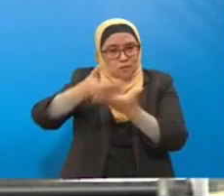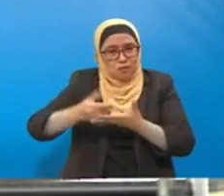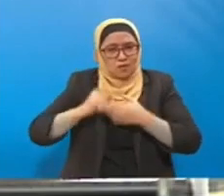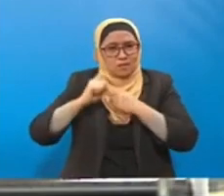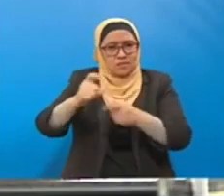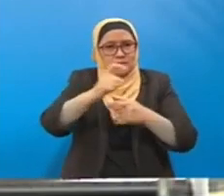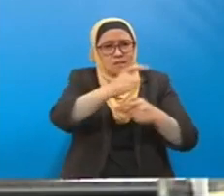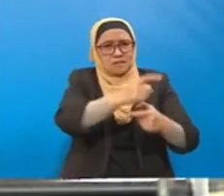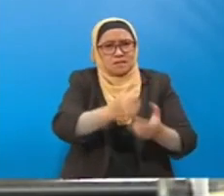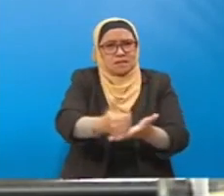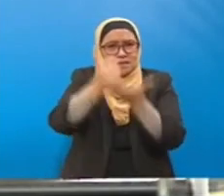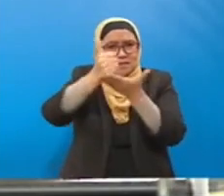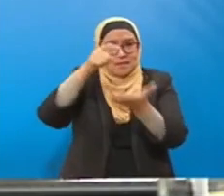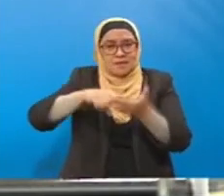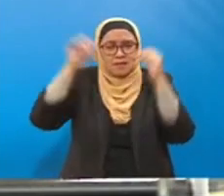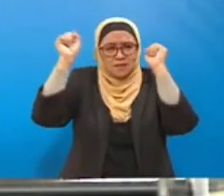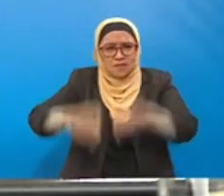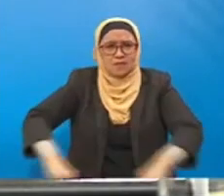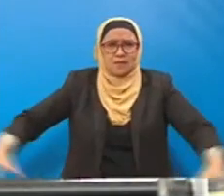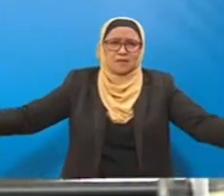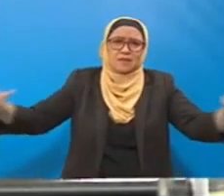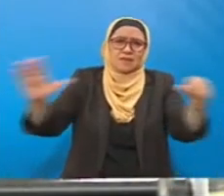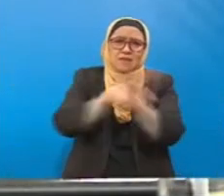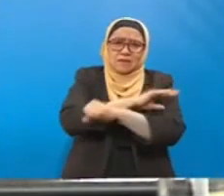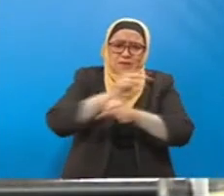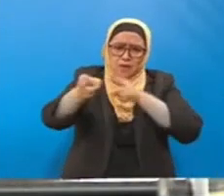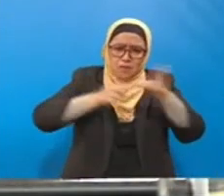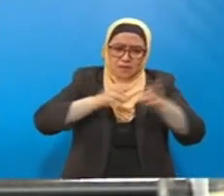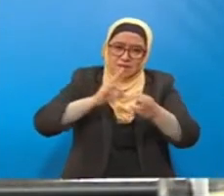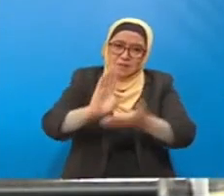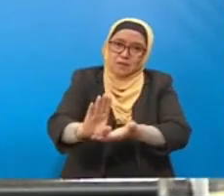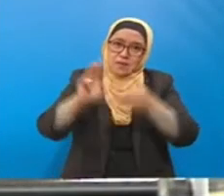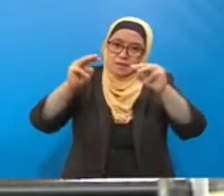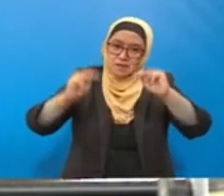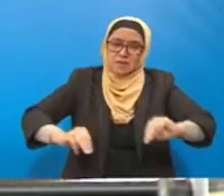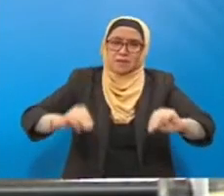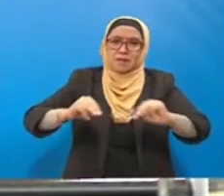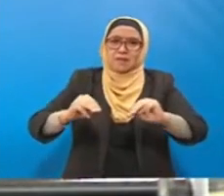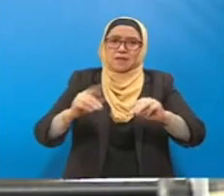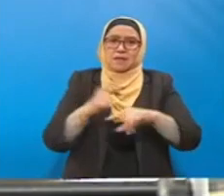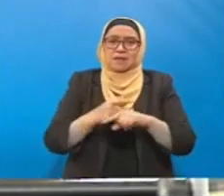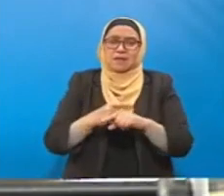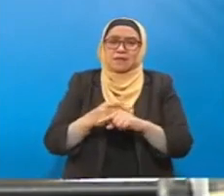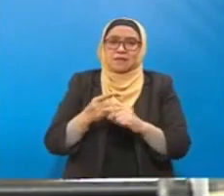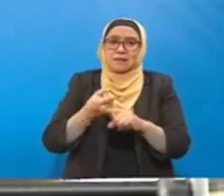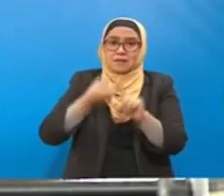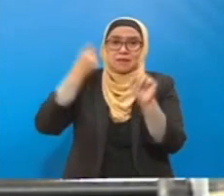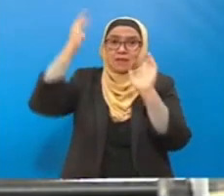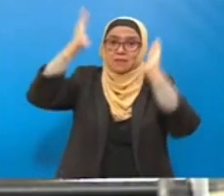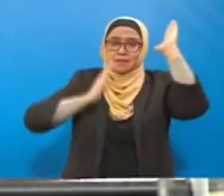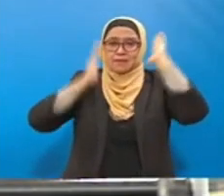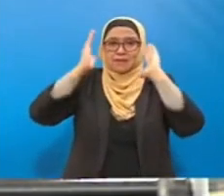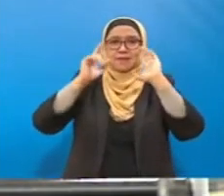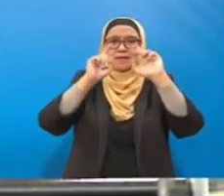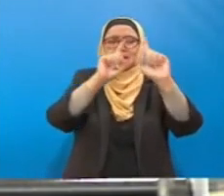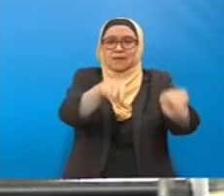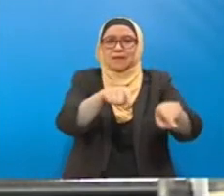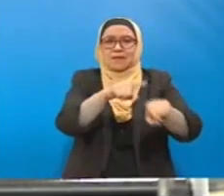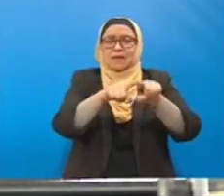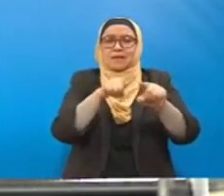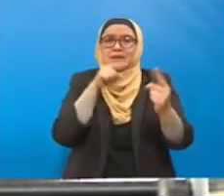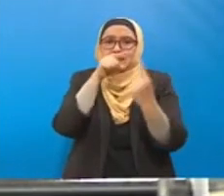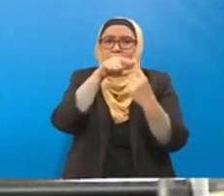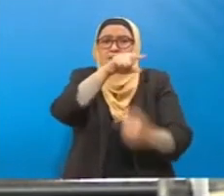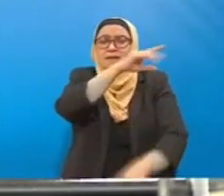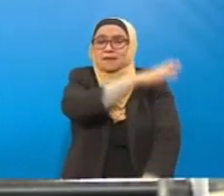use bantuan kemanusiaan sedia ada Malaysia kepada Palestine sama Ade melalui platform dua halo holbach Allah